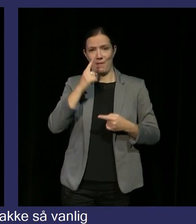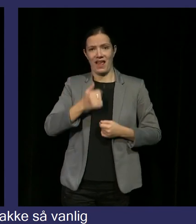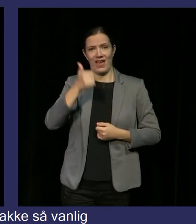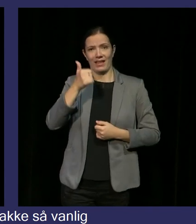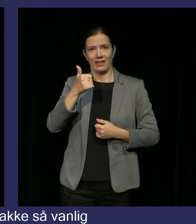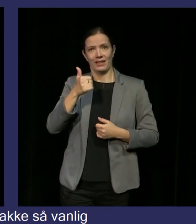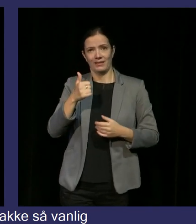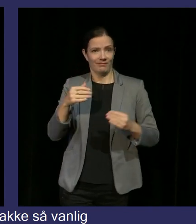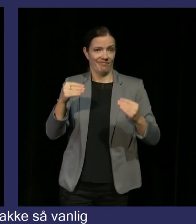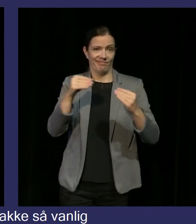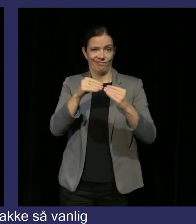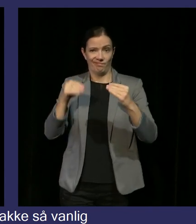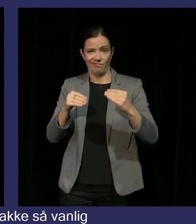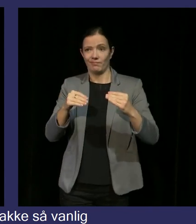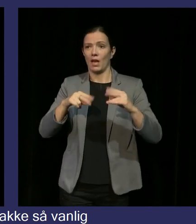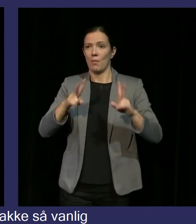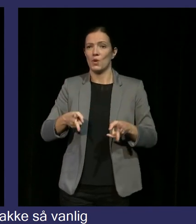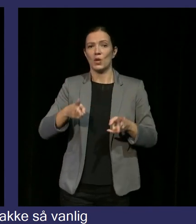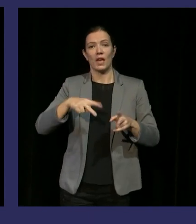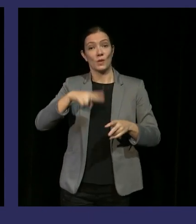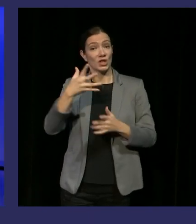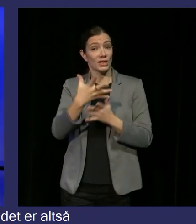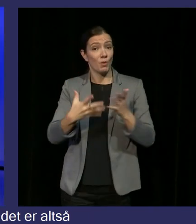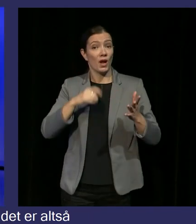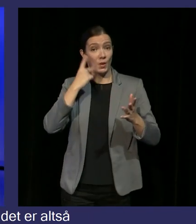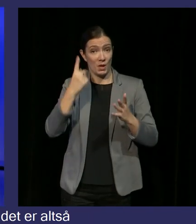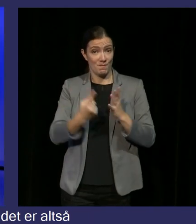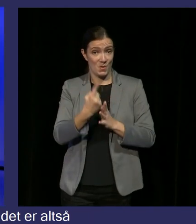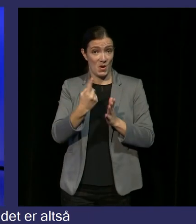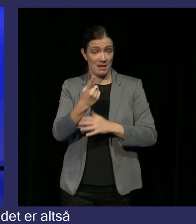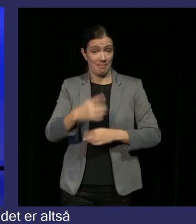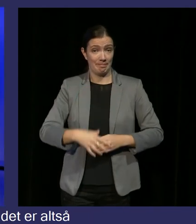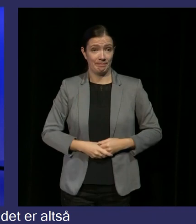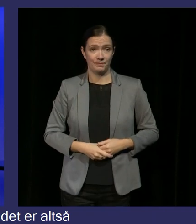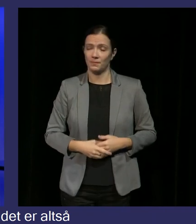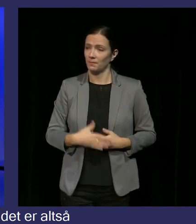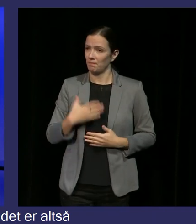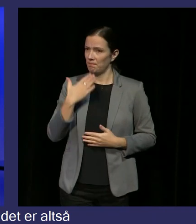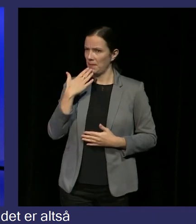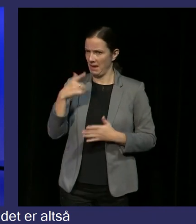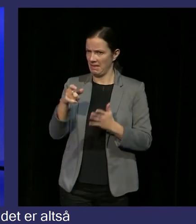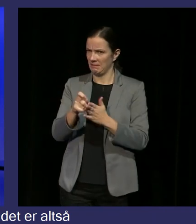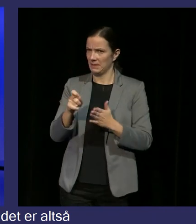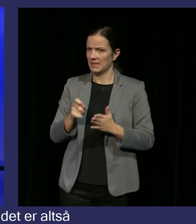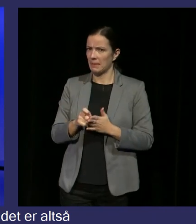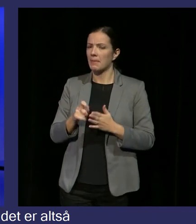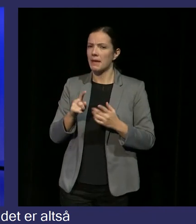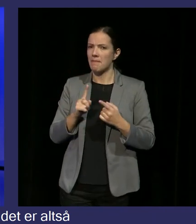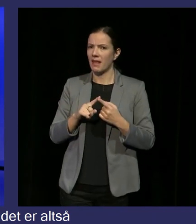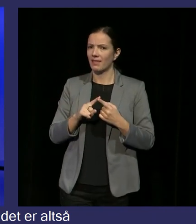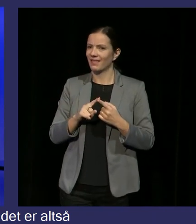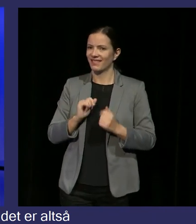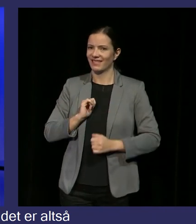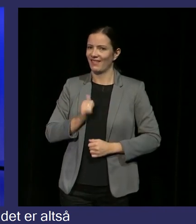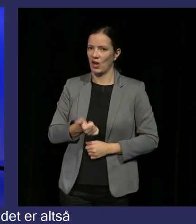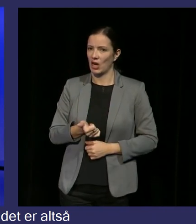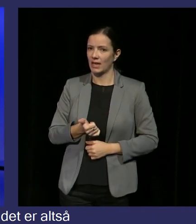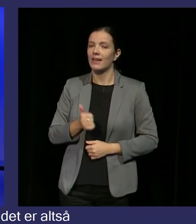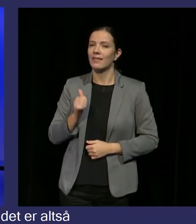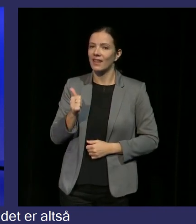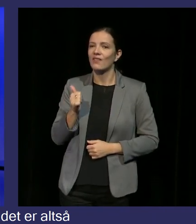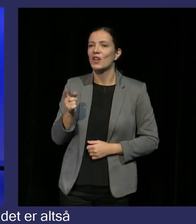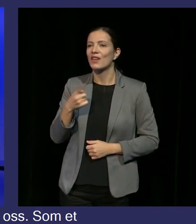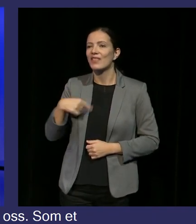som vanlig når vi kan, og bruke det norske språket til det. Det er et veldig godt prinsipp, men det er altså ikke helt selvsagt, og det er derfor